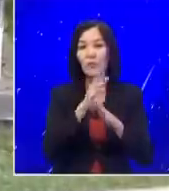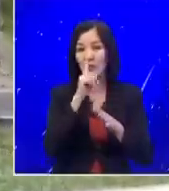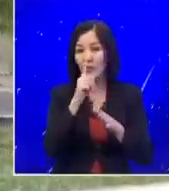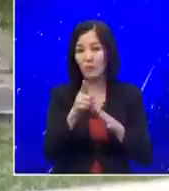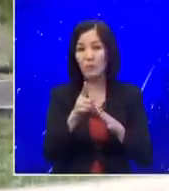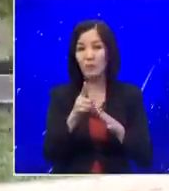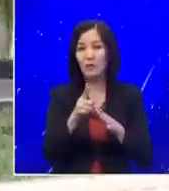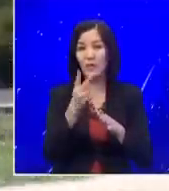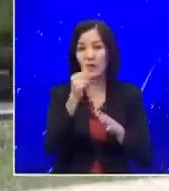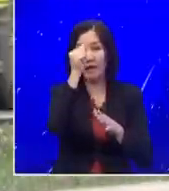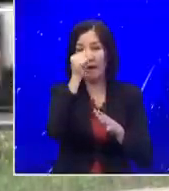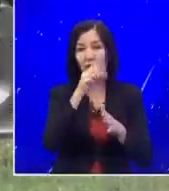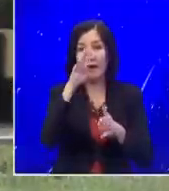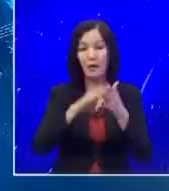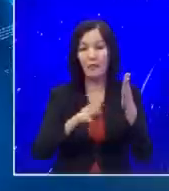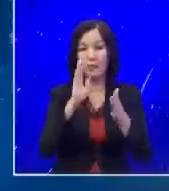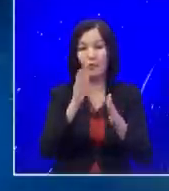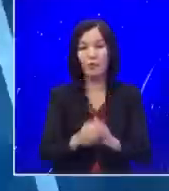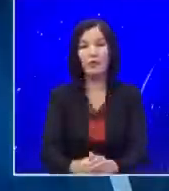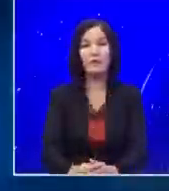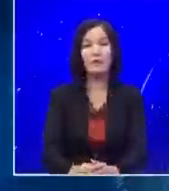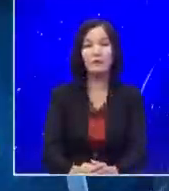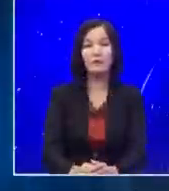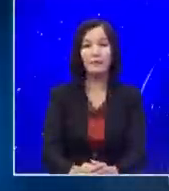көрсеткіш көлемінде айыппұл төлейді.